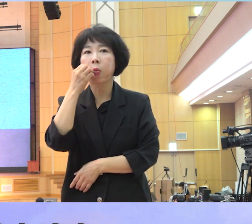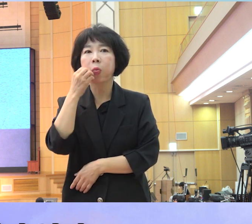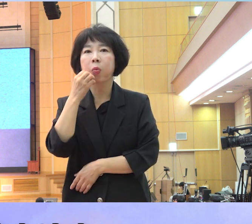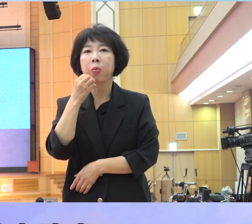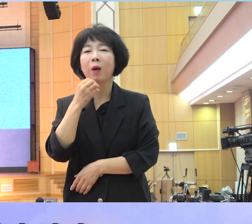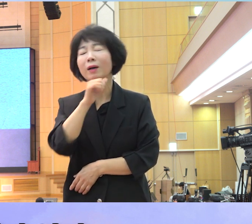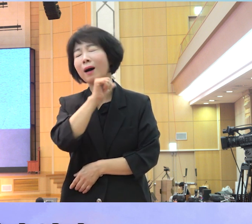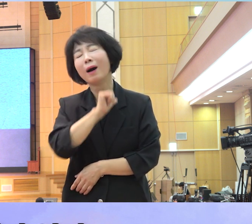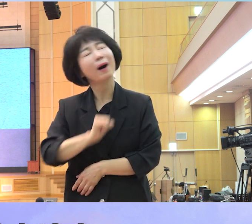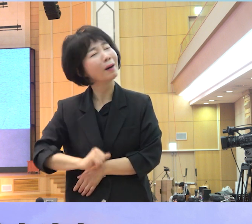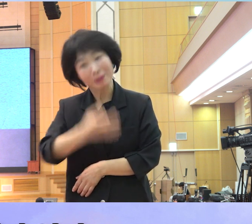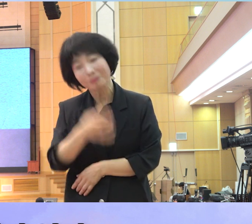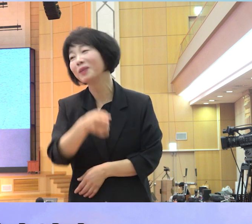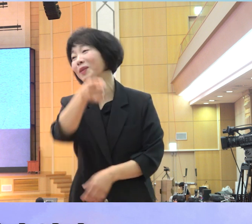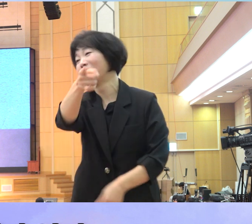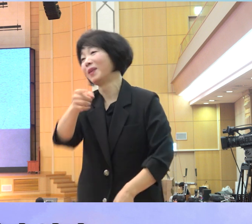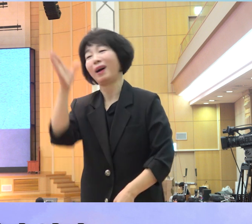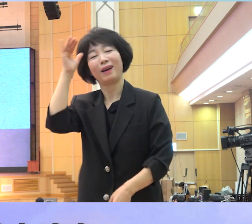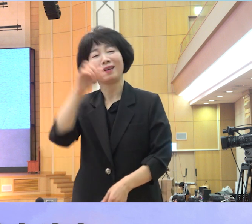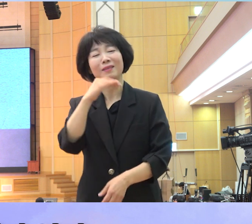제가 예전에